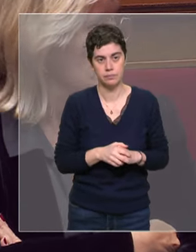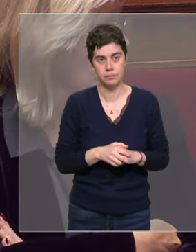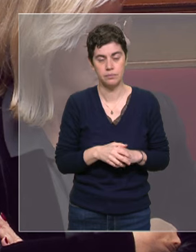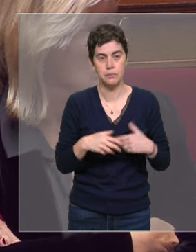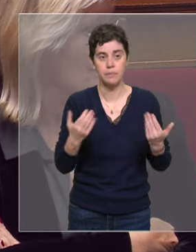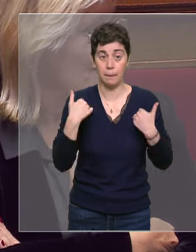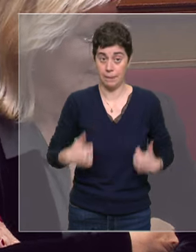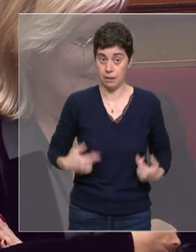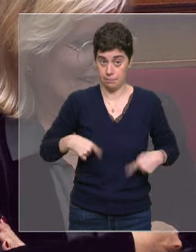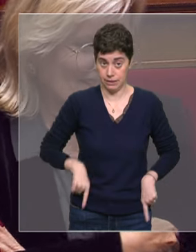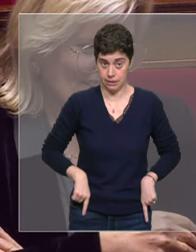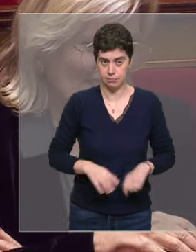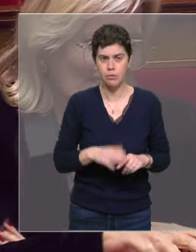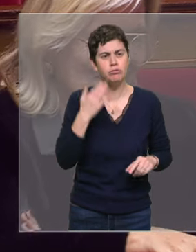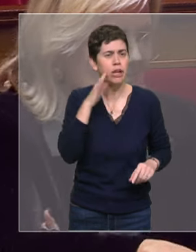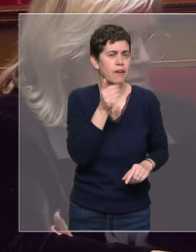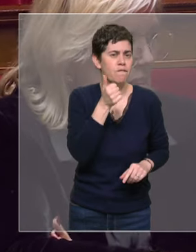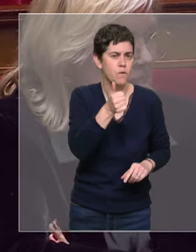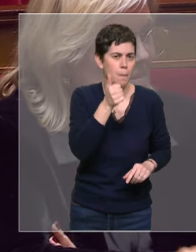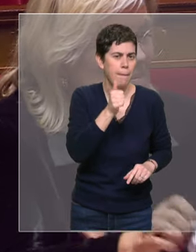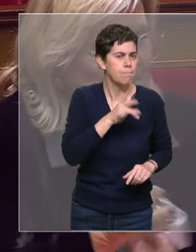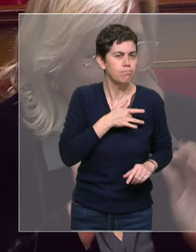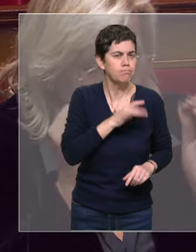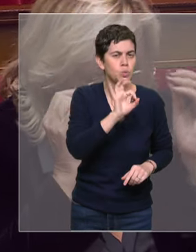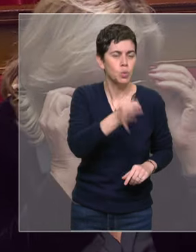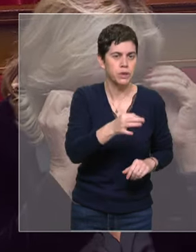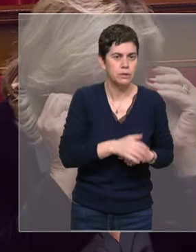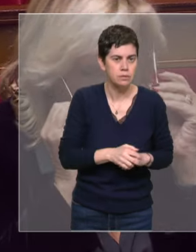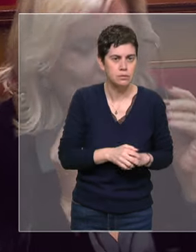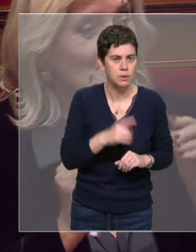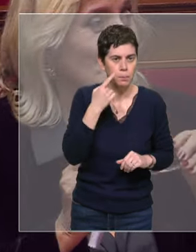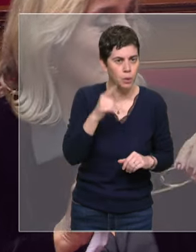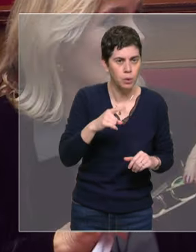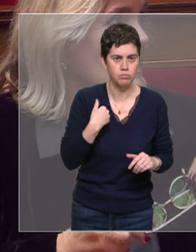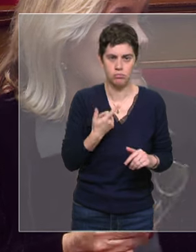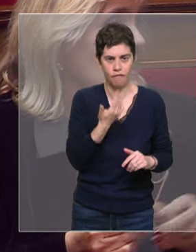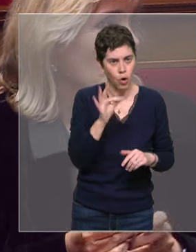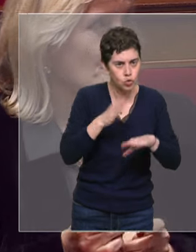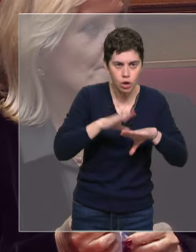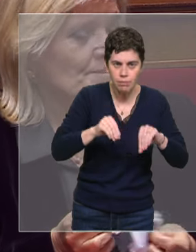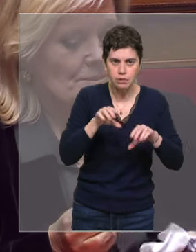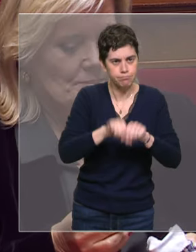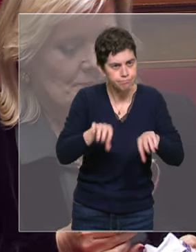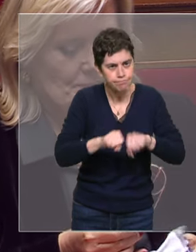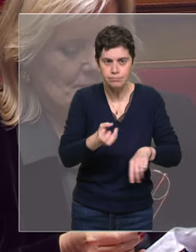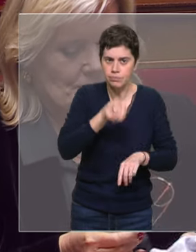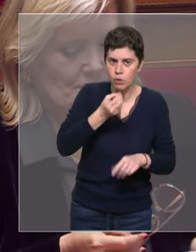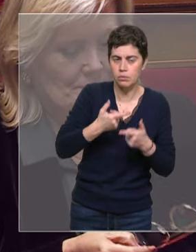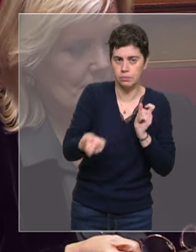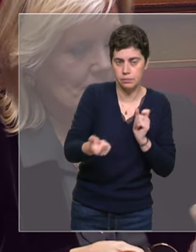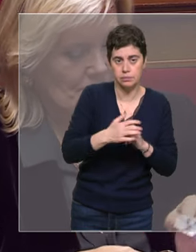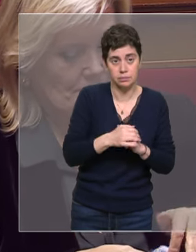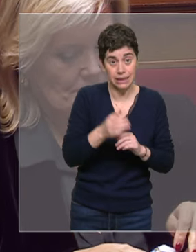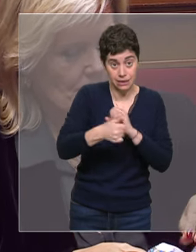Madame la ministre, je vous sais sensible sur ce sujet et aux enjeux de souveraineté alimentaire. Vous annonciez la semaine dernière vouloir